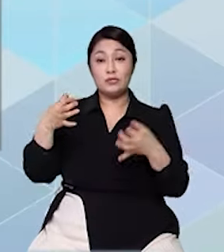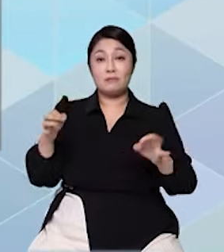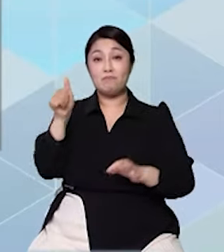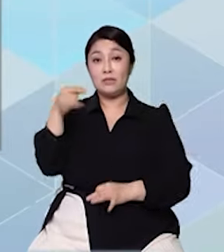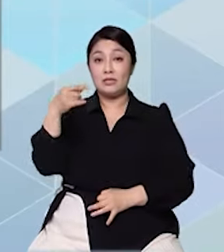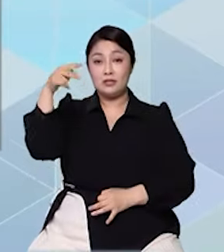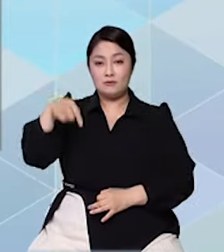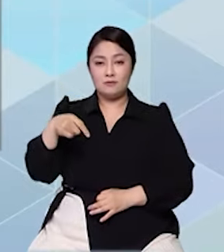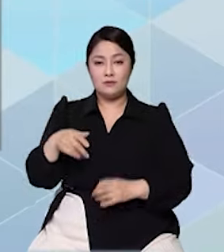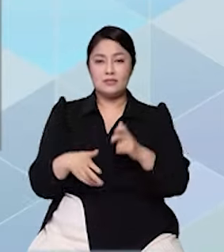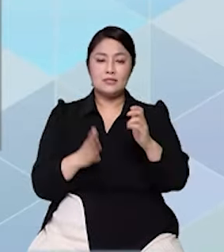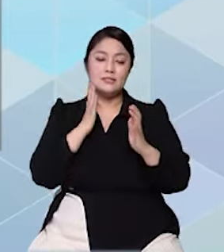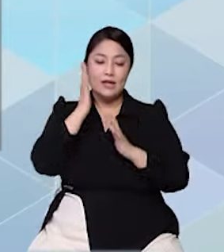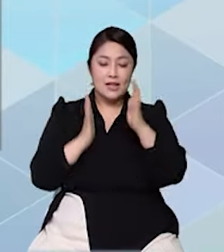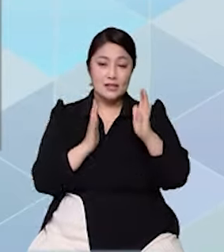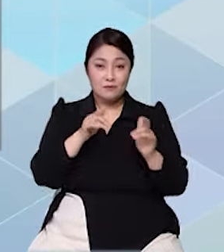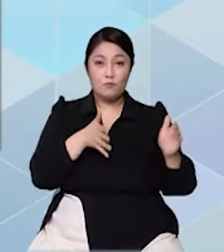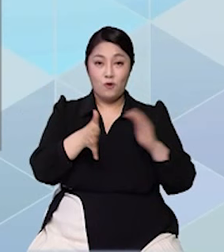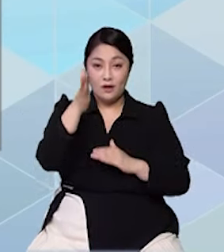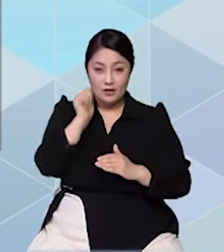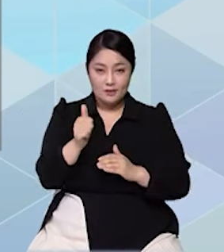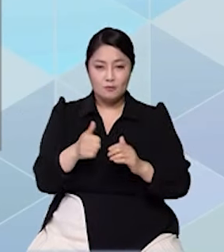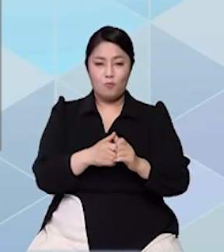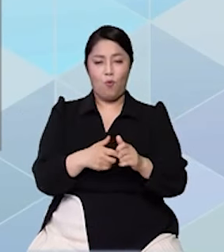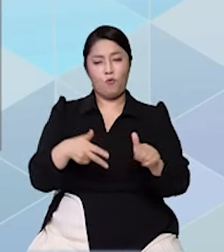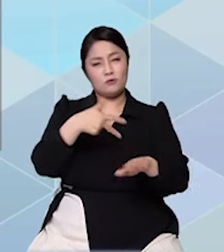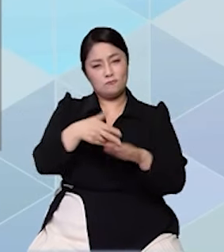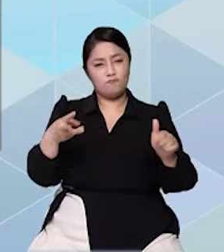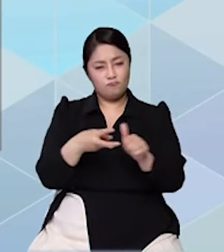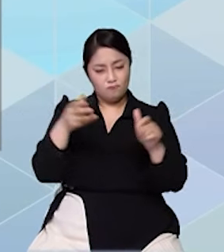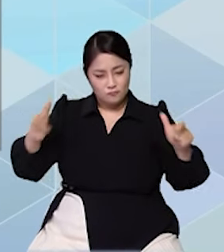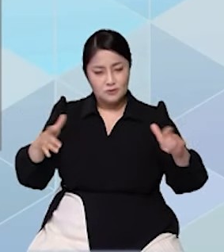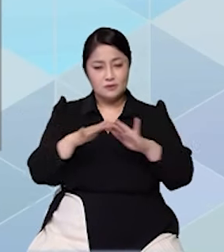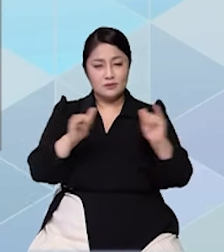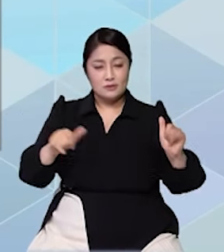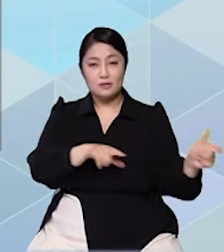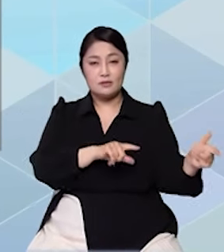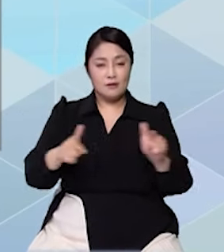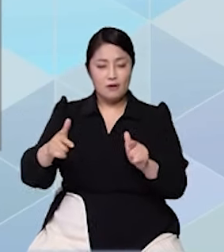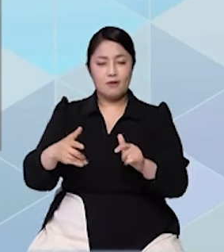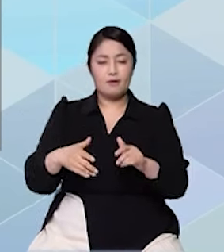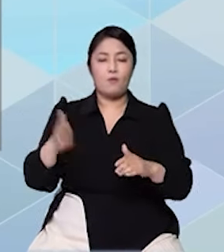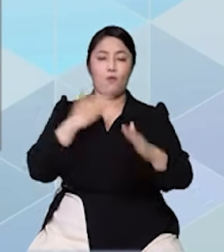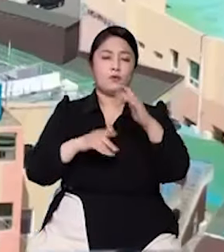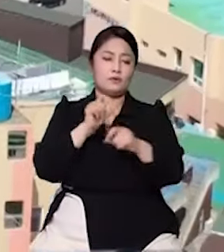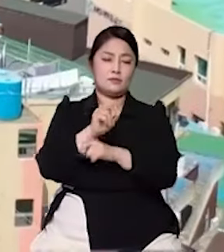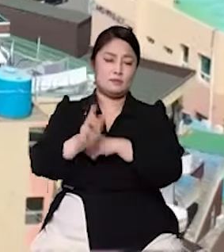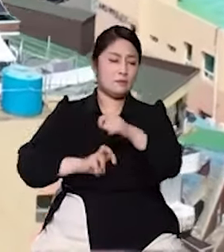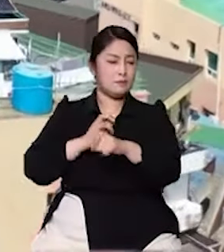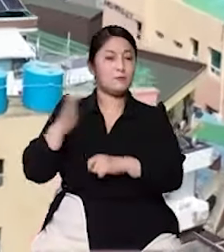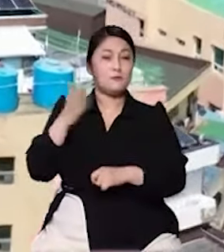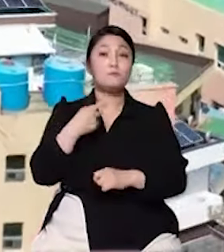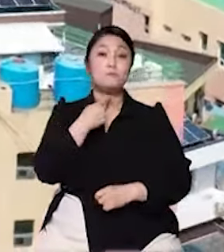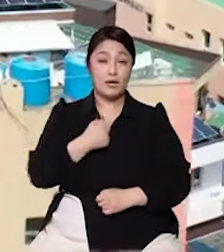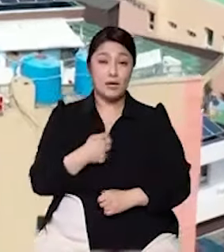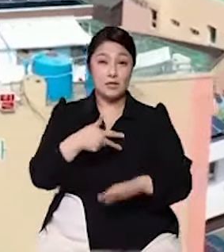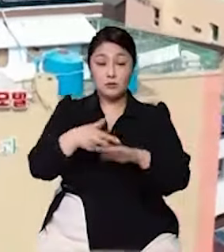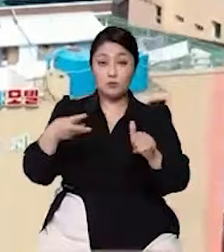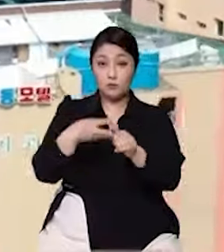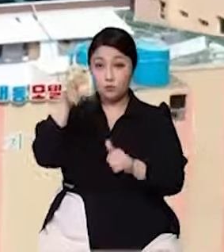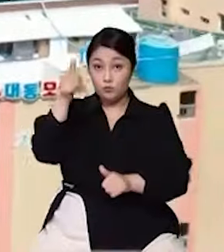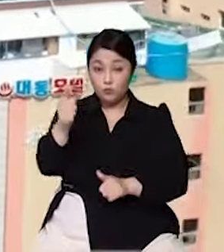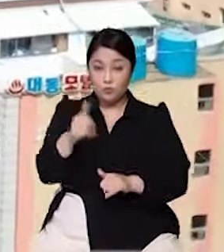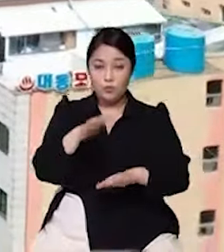살림 과장과 진도읍 짱 군내면 장 등 36년간 공직에 몸담아 씁니다 진도 군수